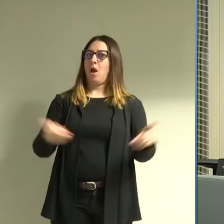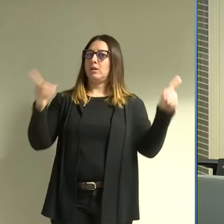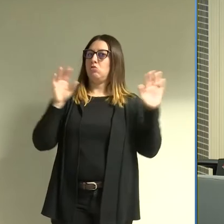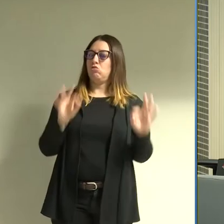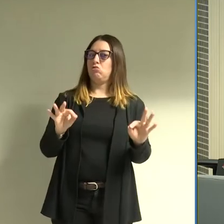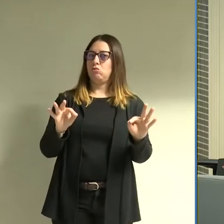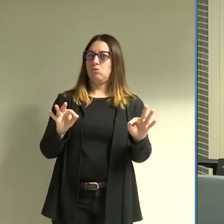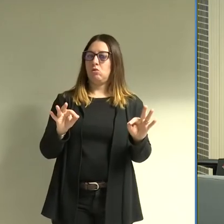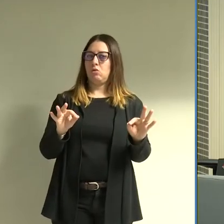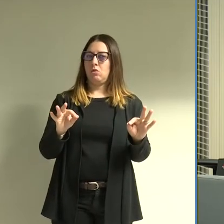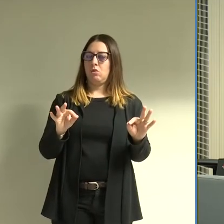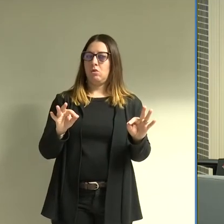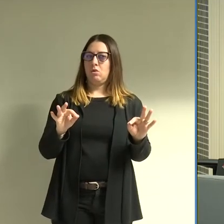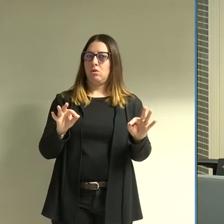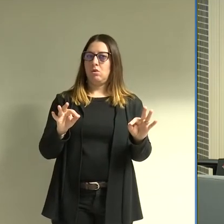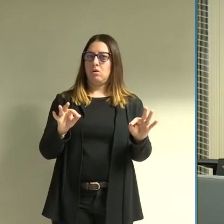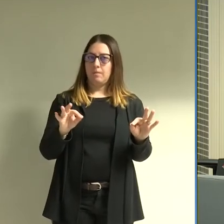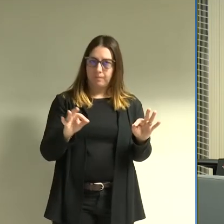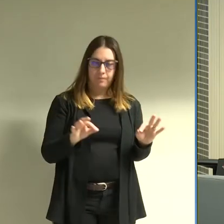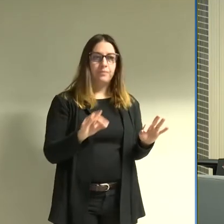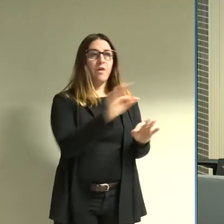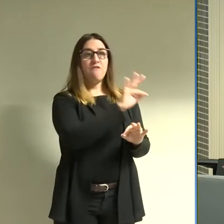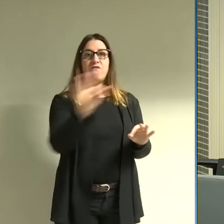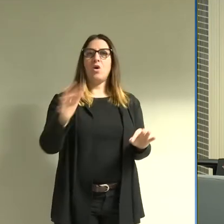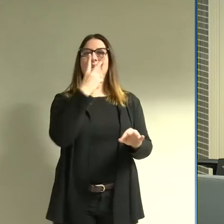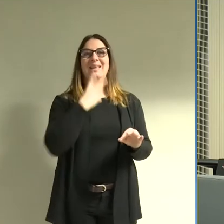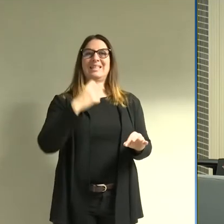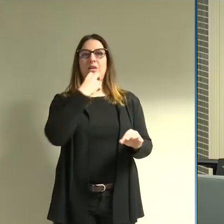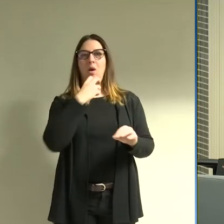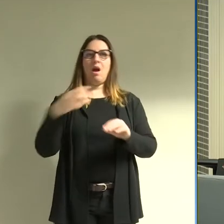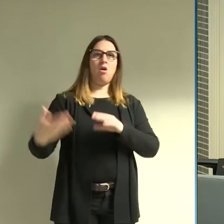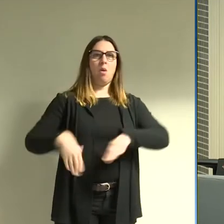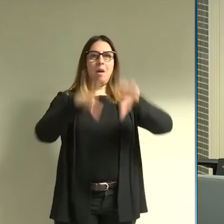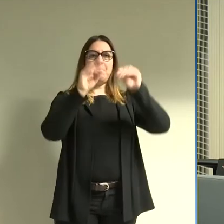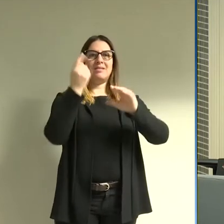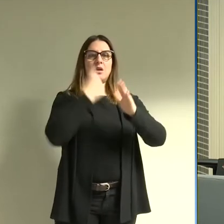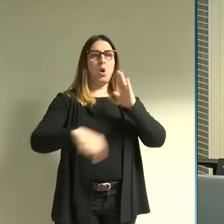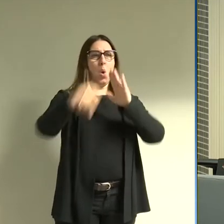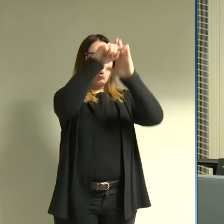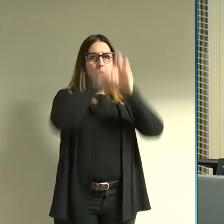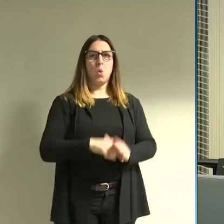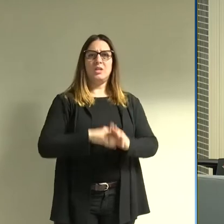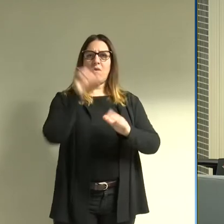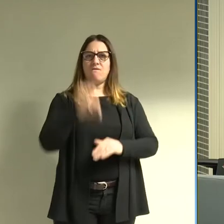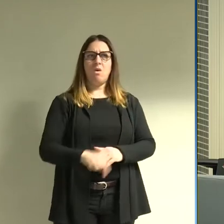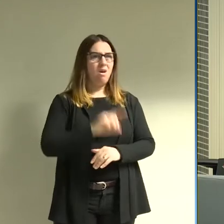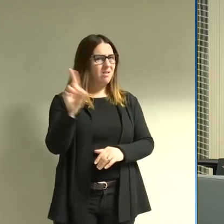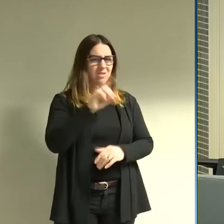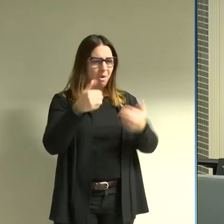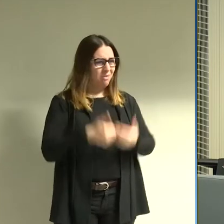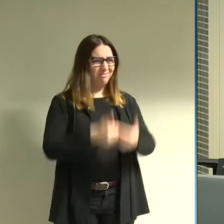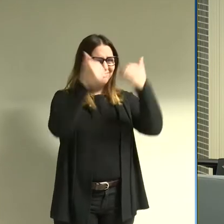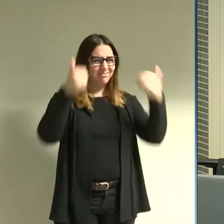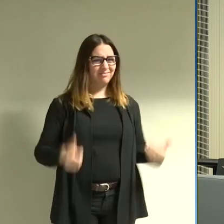en place ont donc la citoyenneté française comme condition au préalable non c'est deux choses complètement